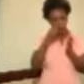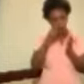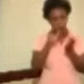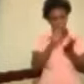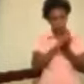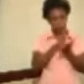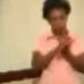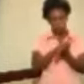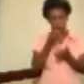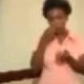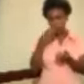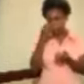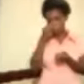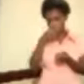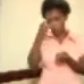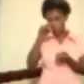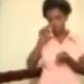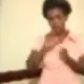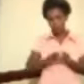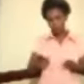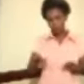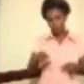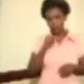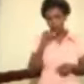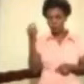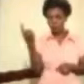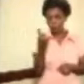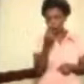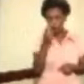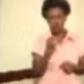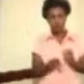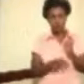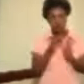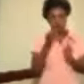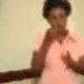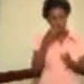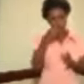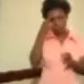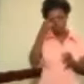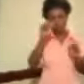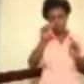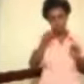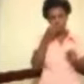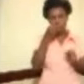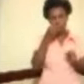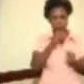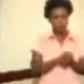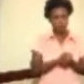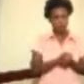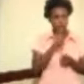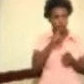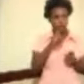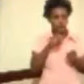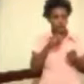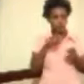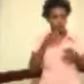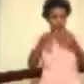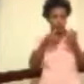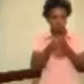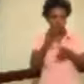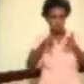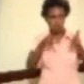là, on a commencé à travailler à la terre. Donc on va mettre des incitatifs pour ramener les gens au travail et de la